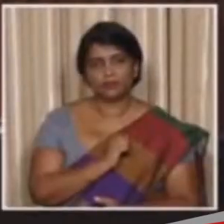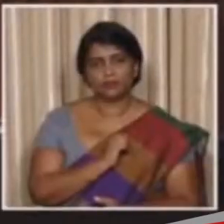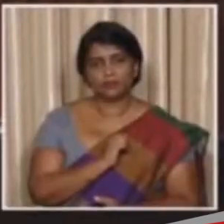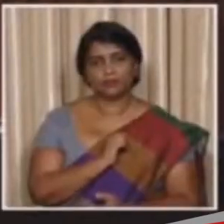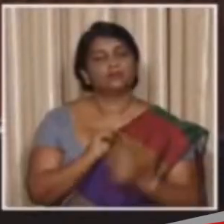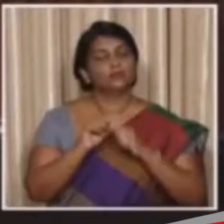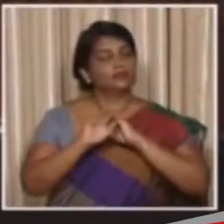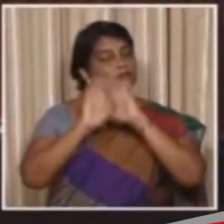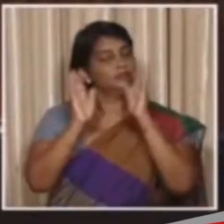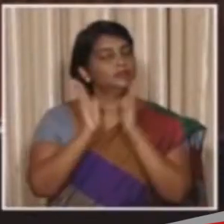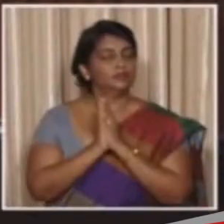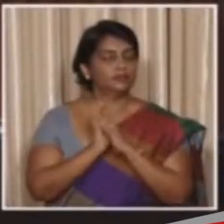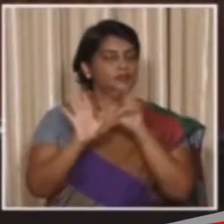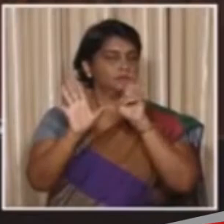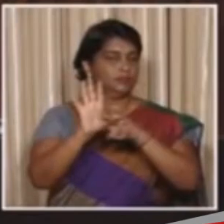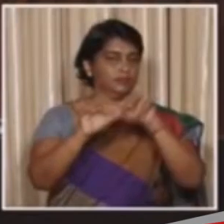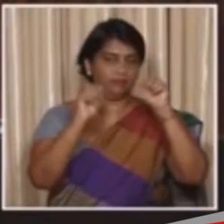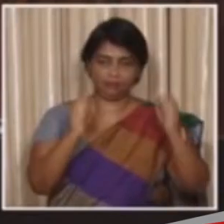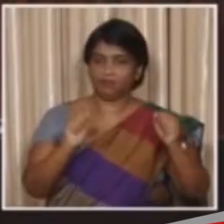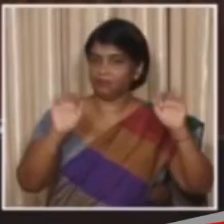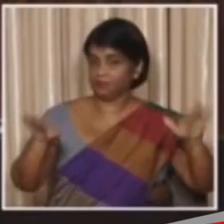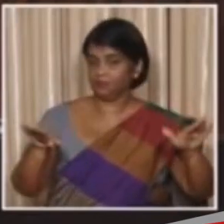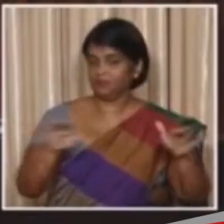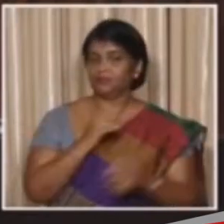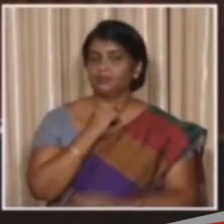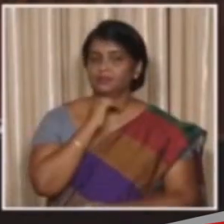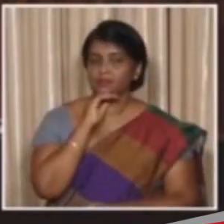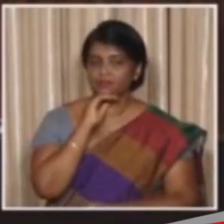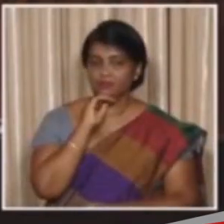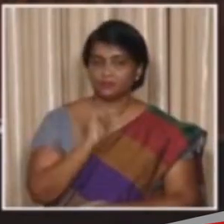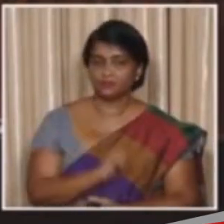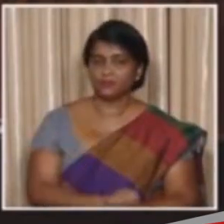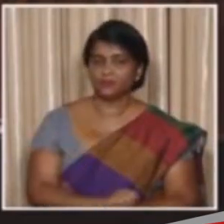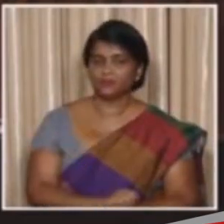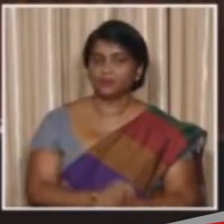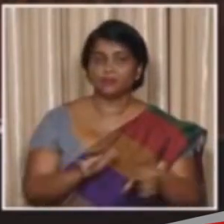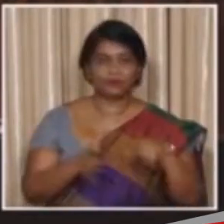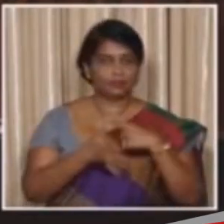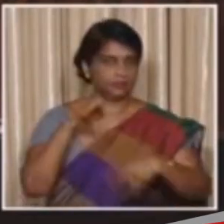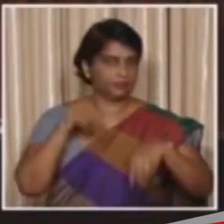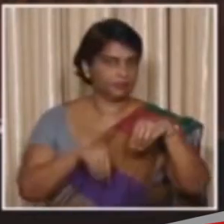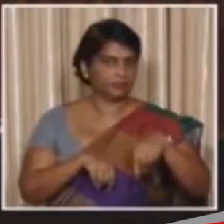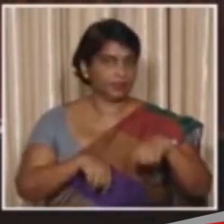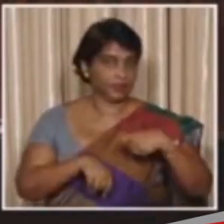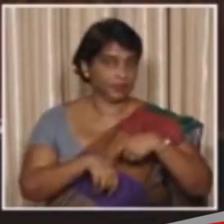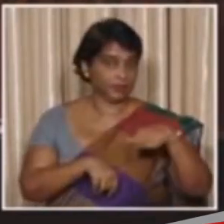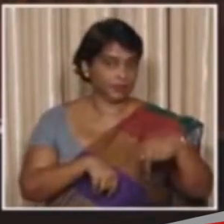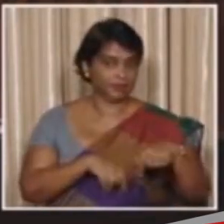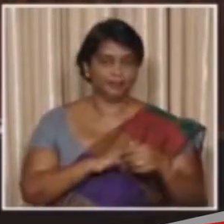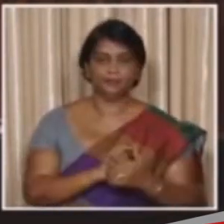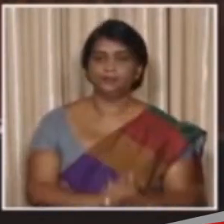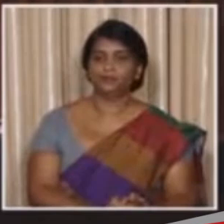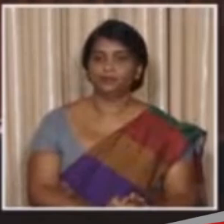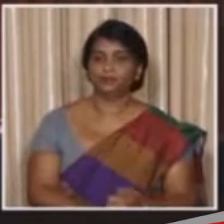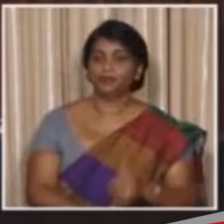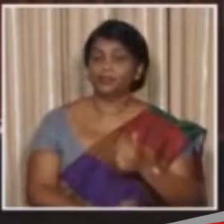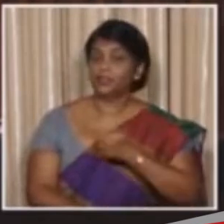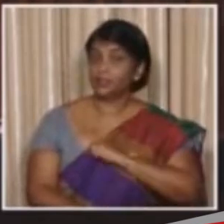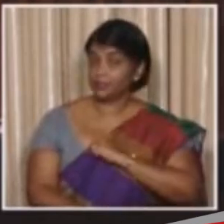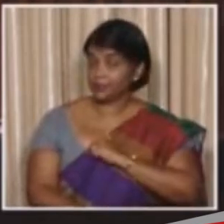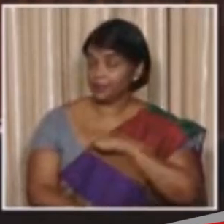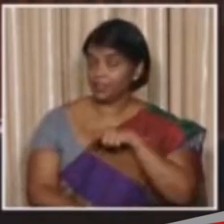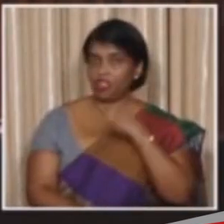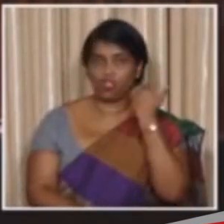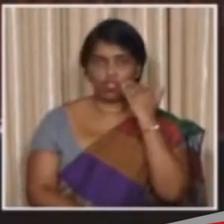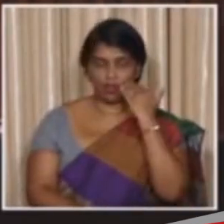වදිනවා ගරු මන්ත්‍රීතුමනි සියලු දෙනාම ආසන වල ඉඳගන්න දැන් ඡන්දය පාවිච්චි කරන අවස්ථාව පක්ෂ උදවිය